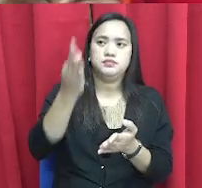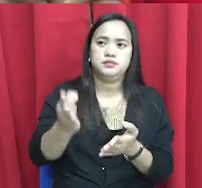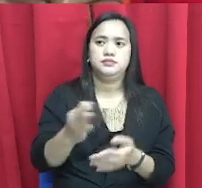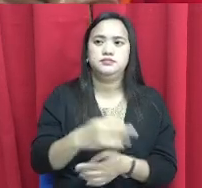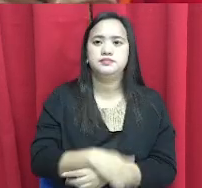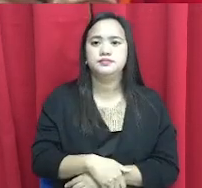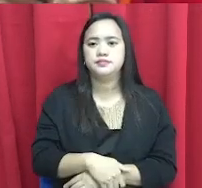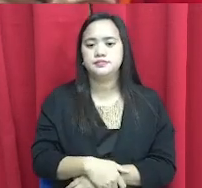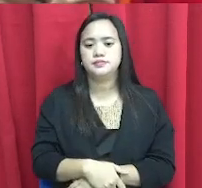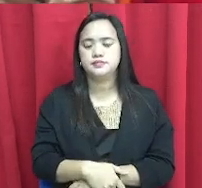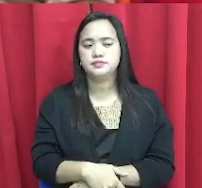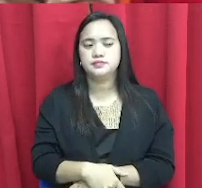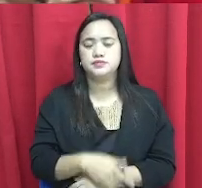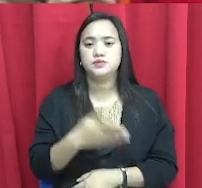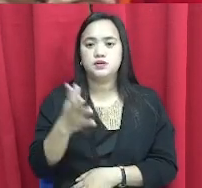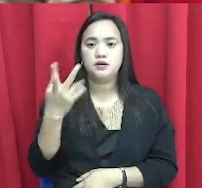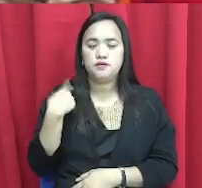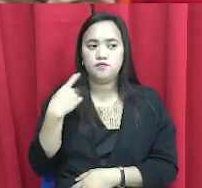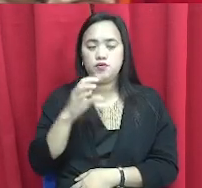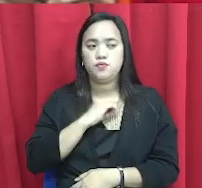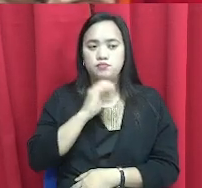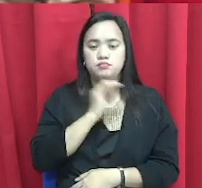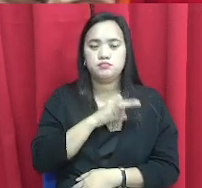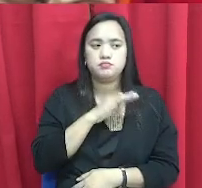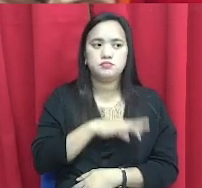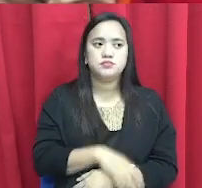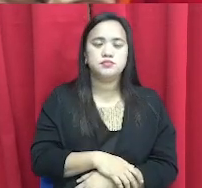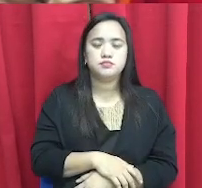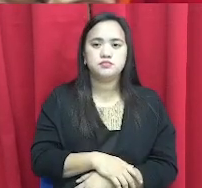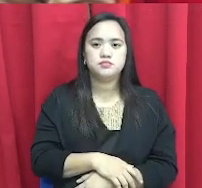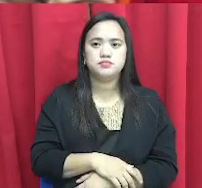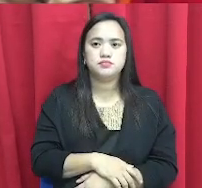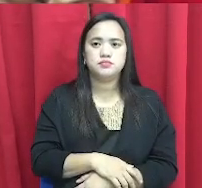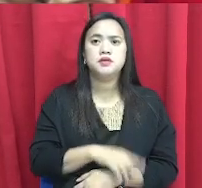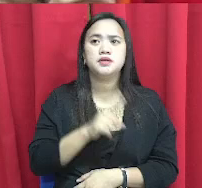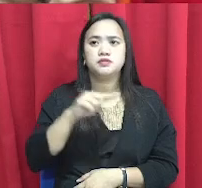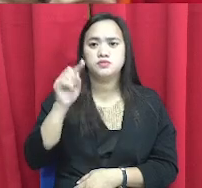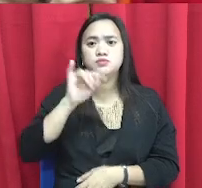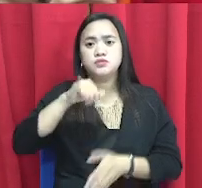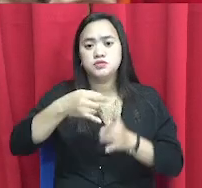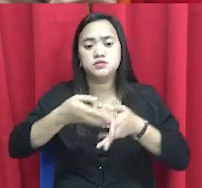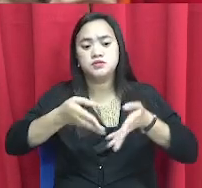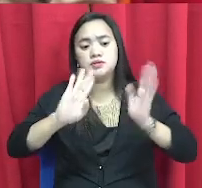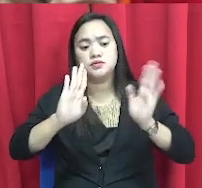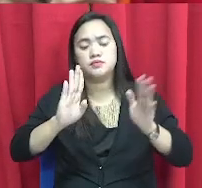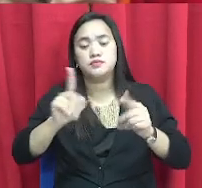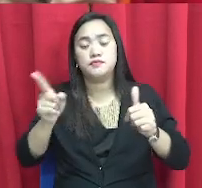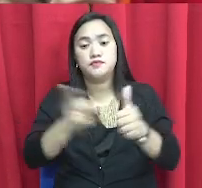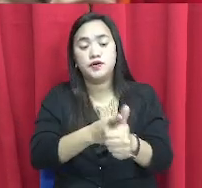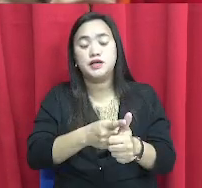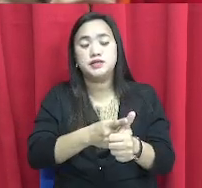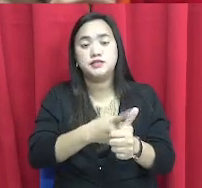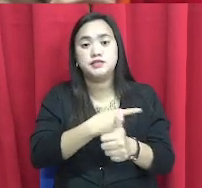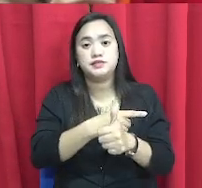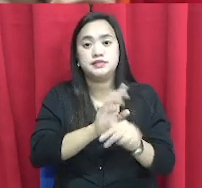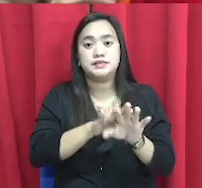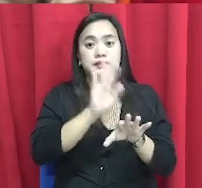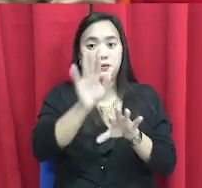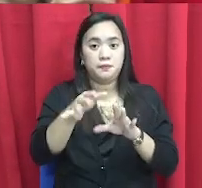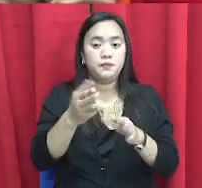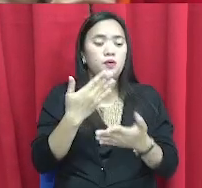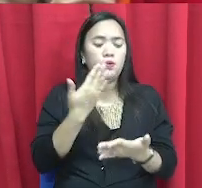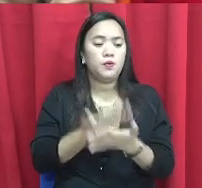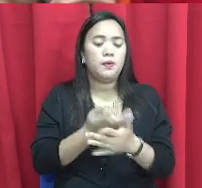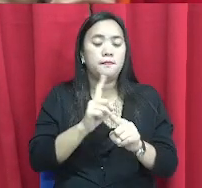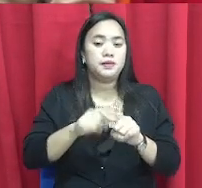yun ang pinaka the best pero pinayagan mo nga Okay na sana eh yung first move yung first step Okay na eh mga kapatid